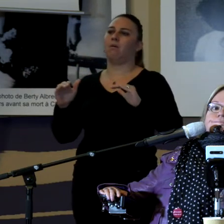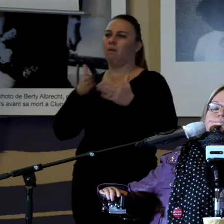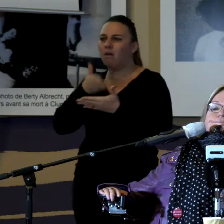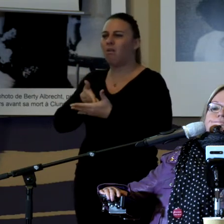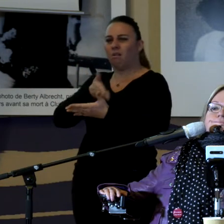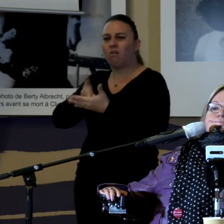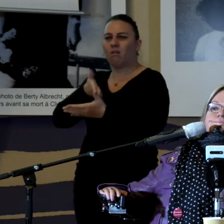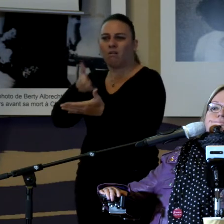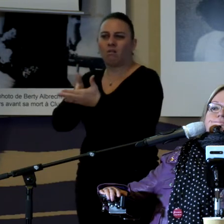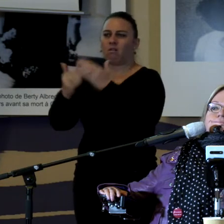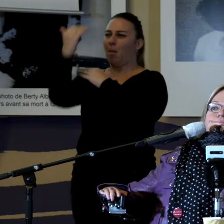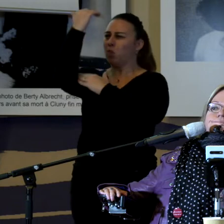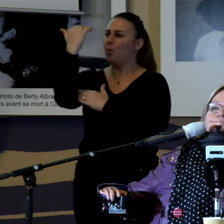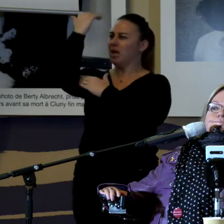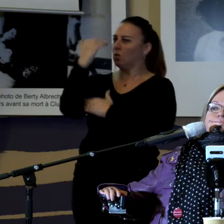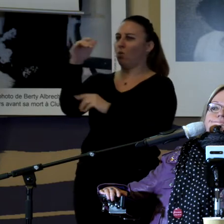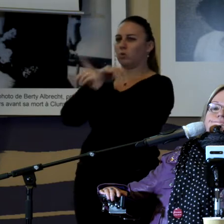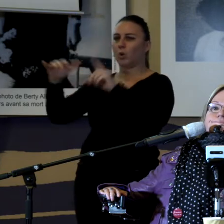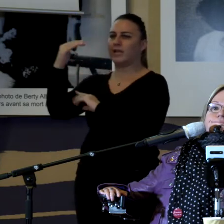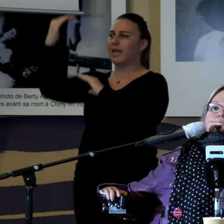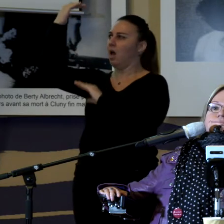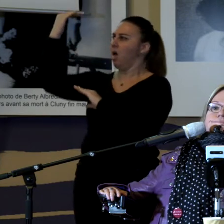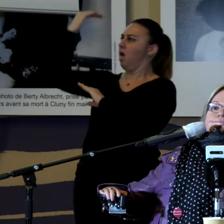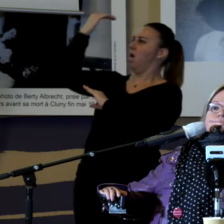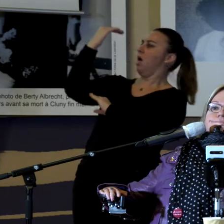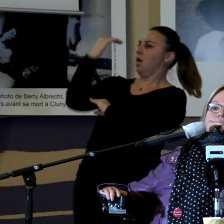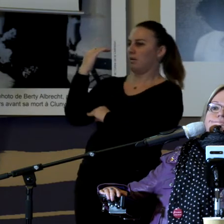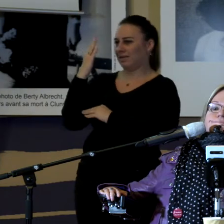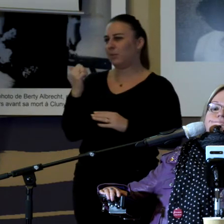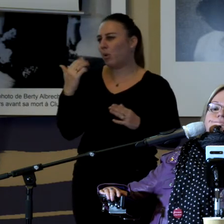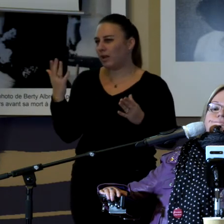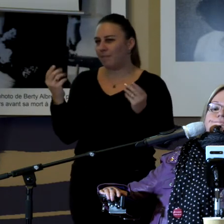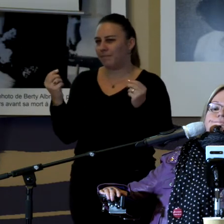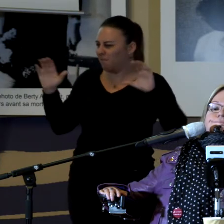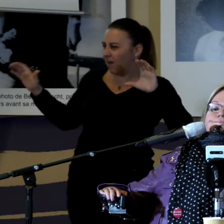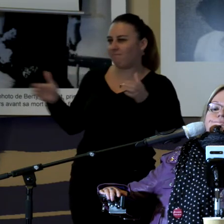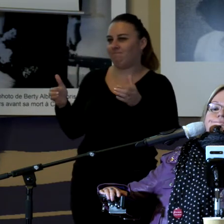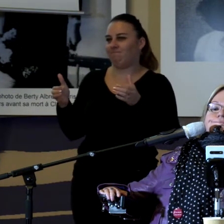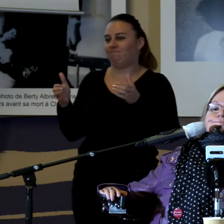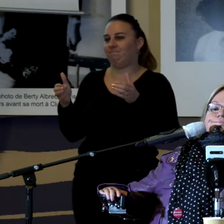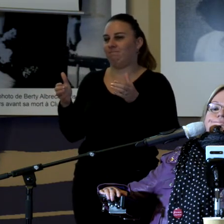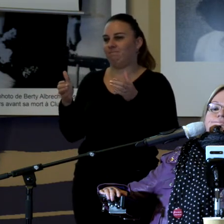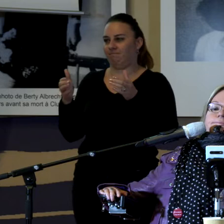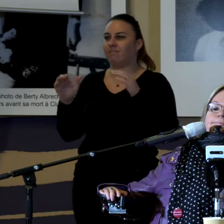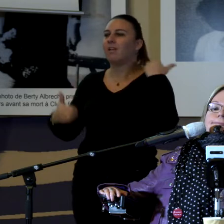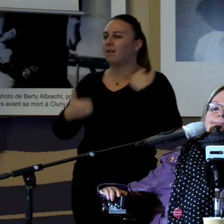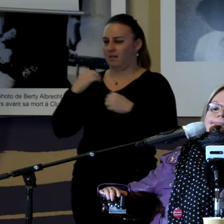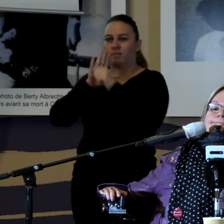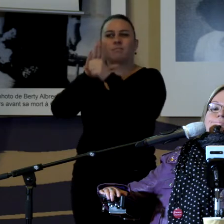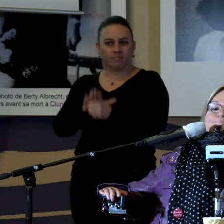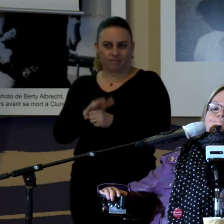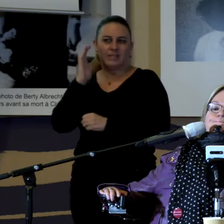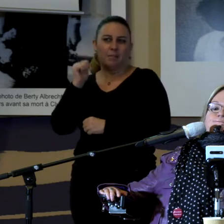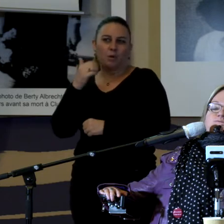d'obstacles et une domination sociale. C'est du coup quelque chose, enfin, cette lutte contre le validisme, ça offre